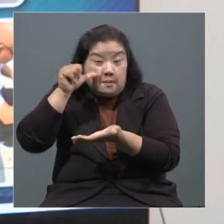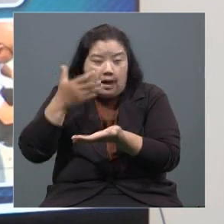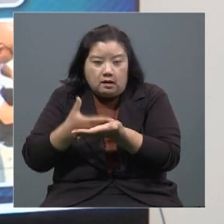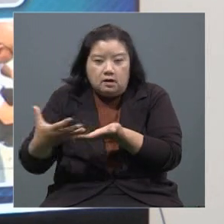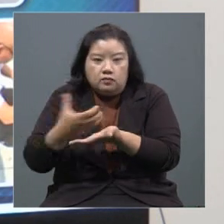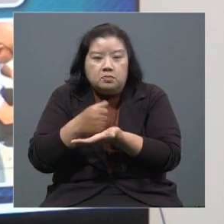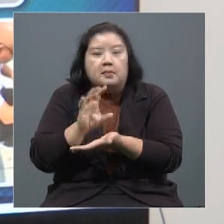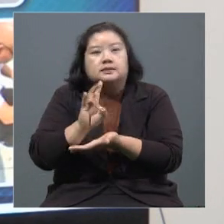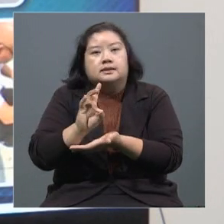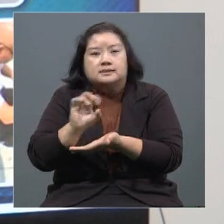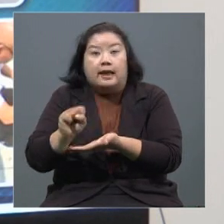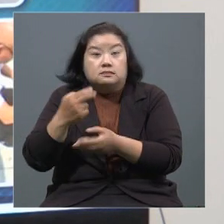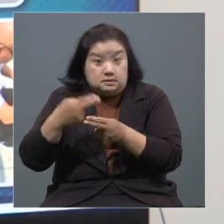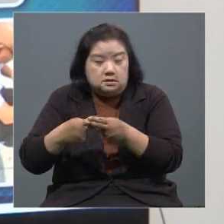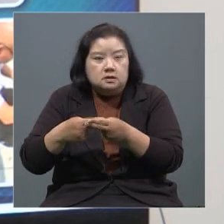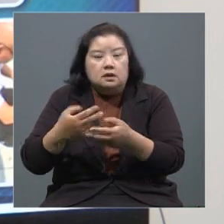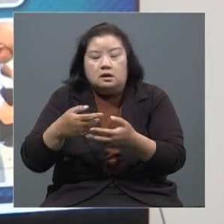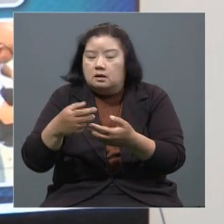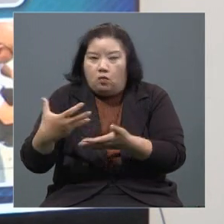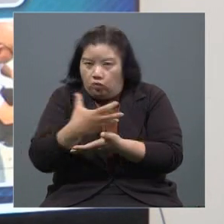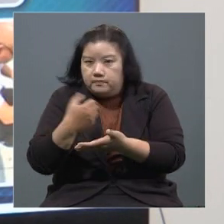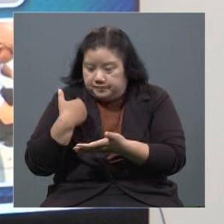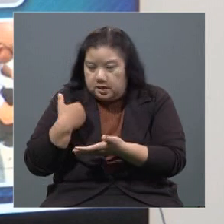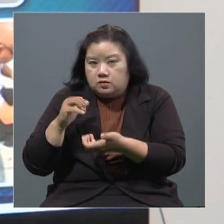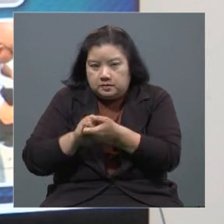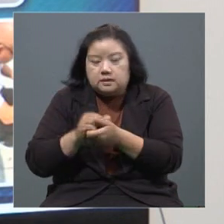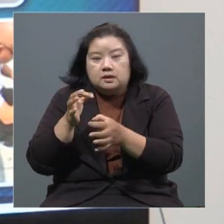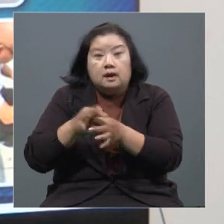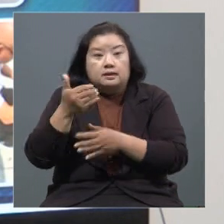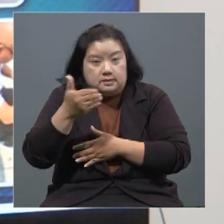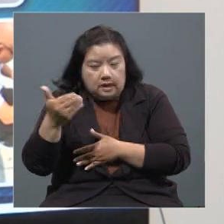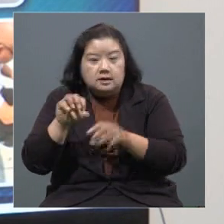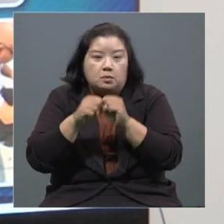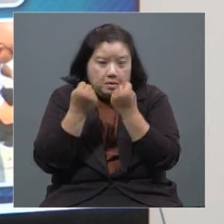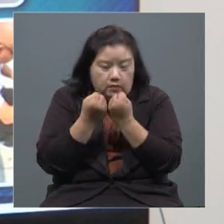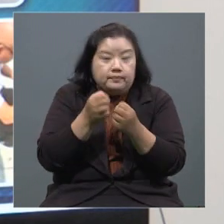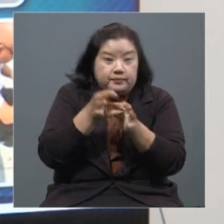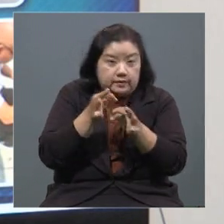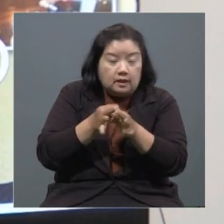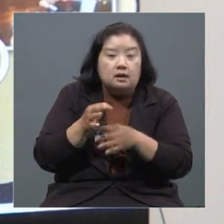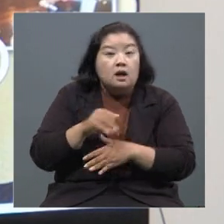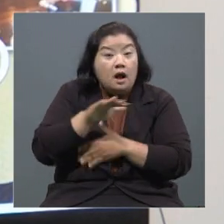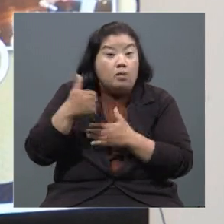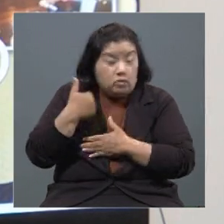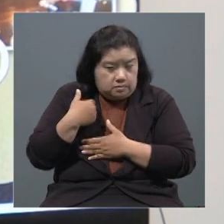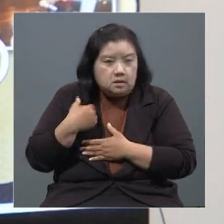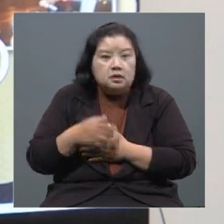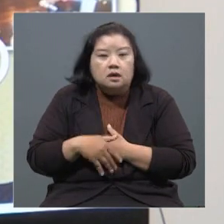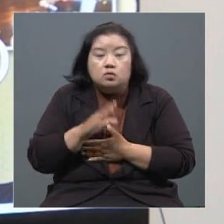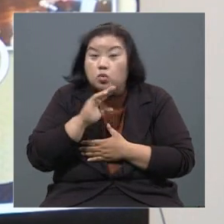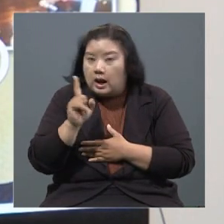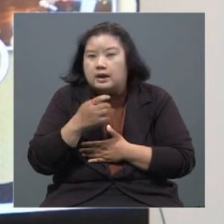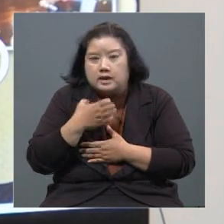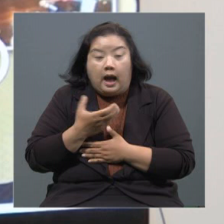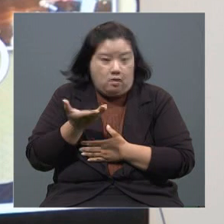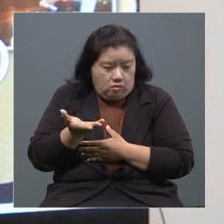กว่าบัญชีแล้วก็ไปร่วมมือกับทางแบงก์ชาติครับธนาคารแห่งประเทศไทยสมาคมธนาคารไทยกำหนดเงื่อนไขเวลาคนจะมาเปิด